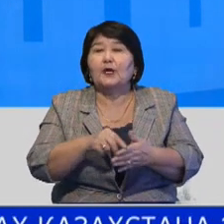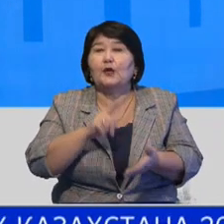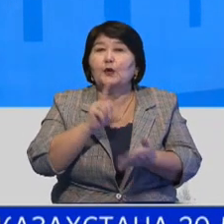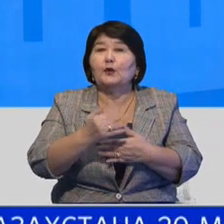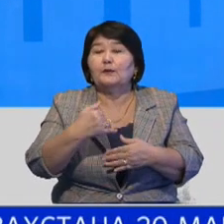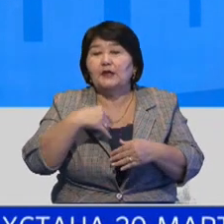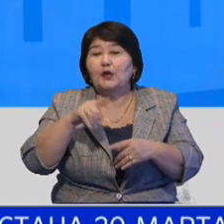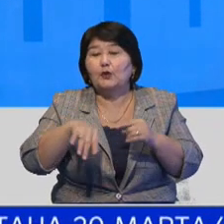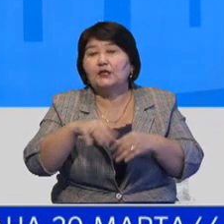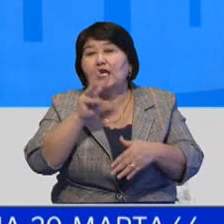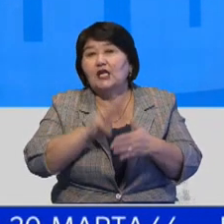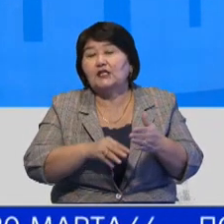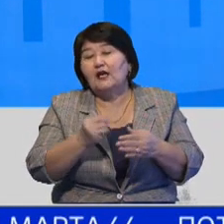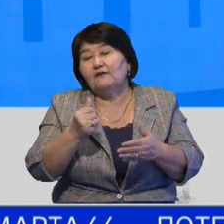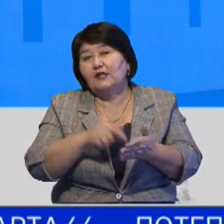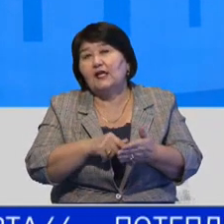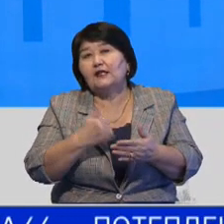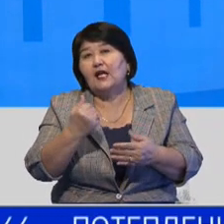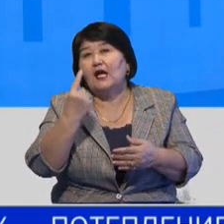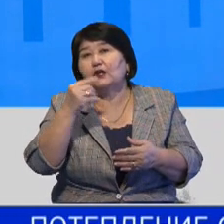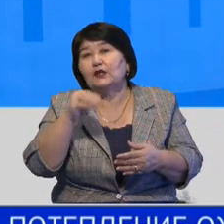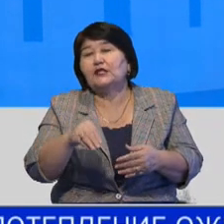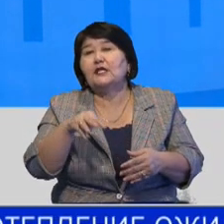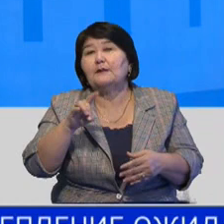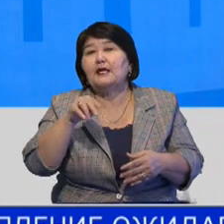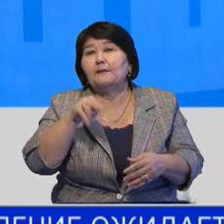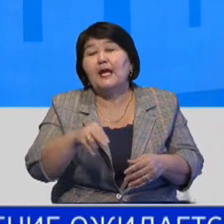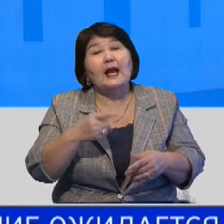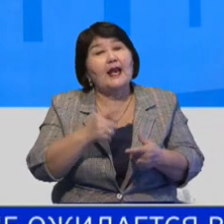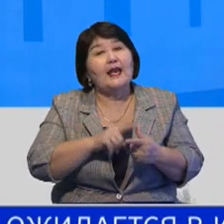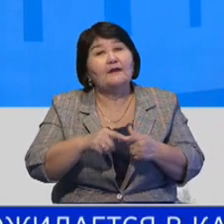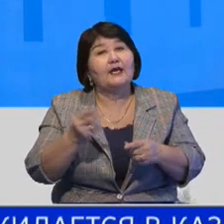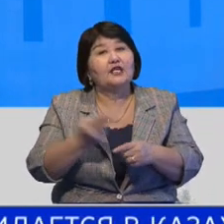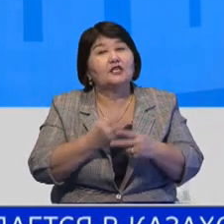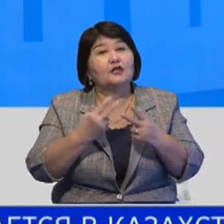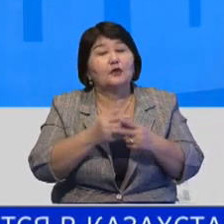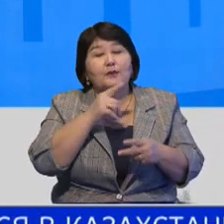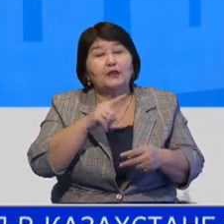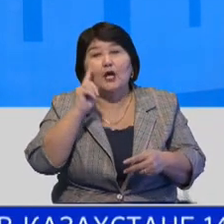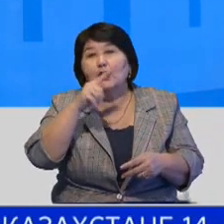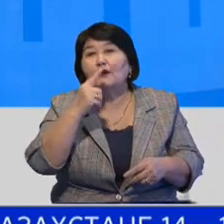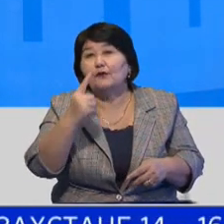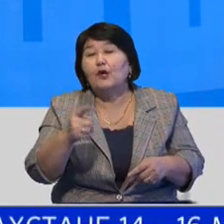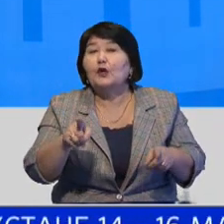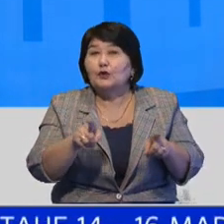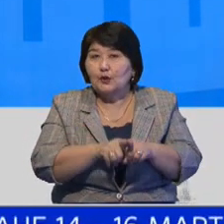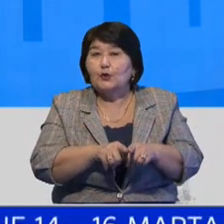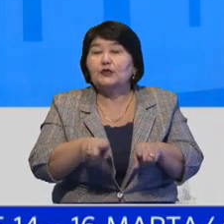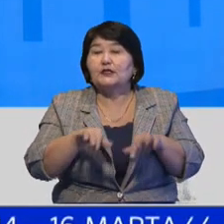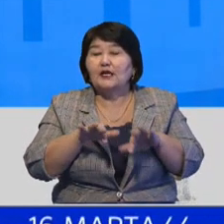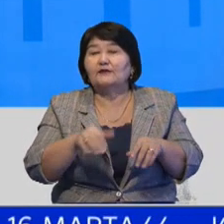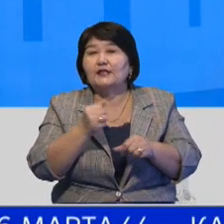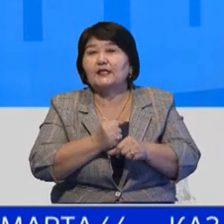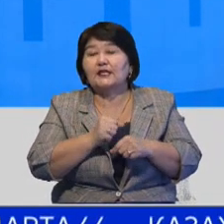родиной предусмотрен штраф в размере до 1.000 МРП либо Лишение свободы на срок до одного года тоже деяния